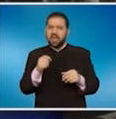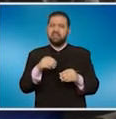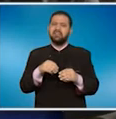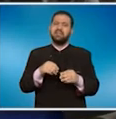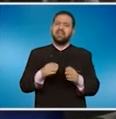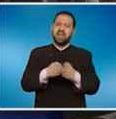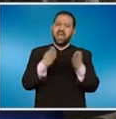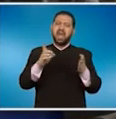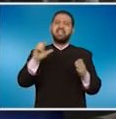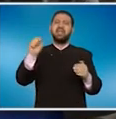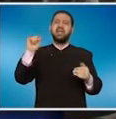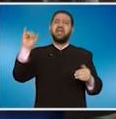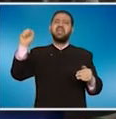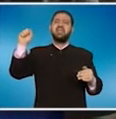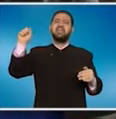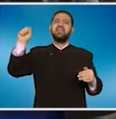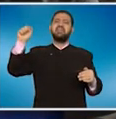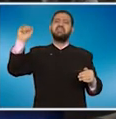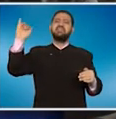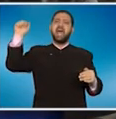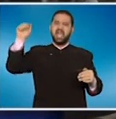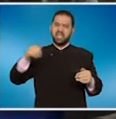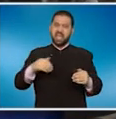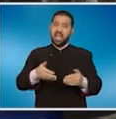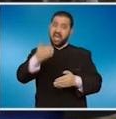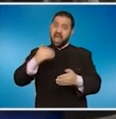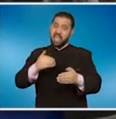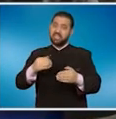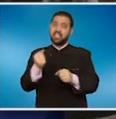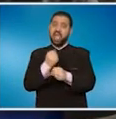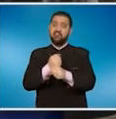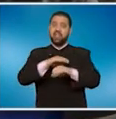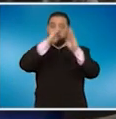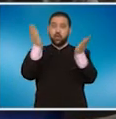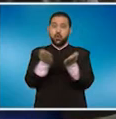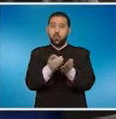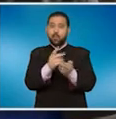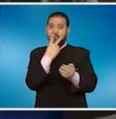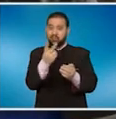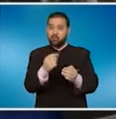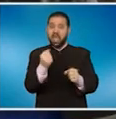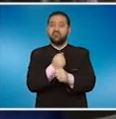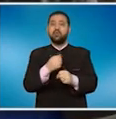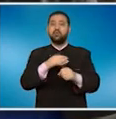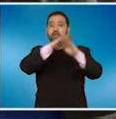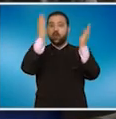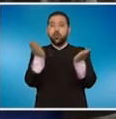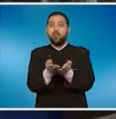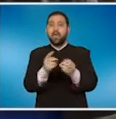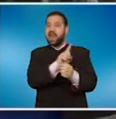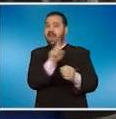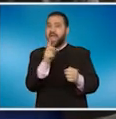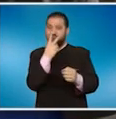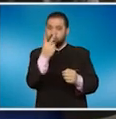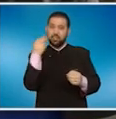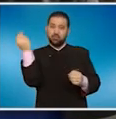că Dumnezeu, înainte de a crea lumea văzută, cum o spunem noi, a creat o lume nevăzută, și anume lumea îngerilor. Pentru prima